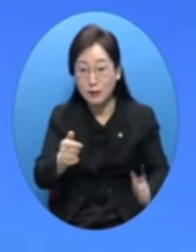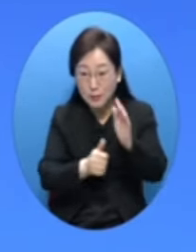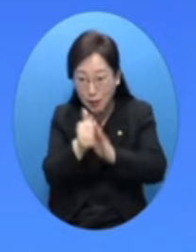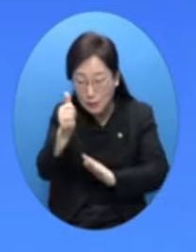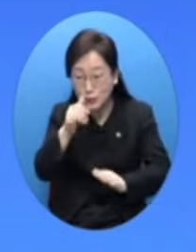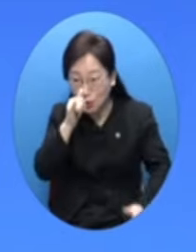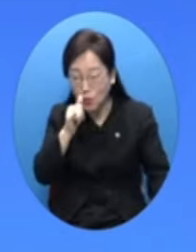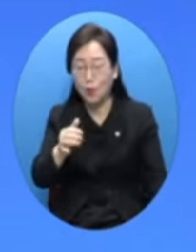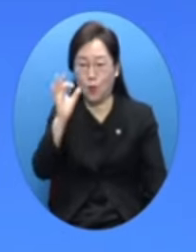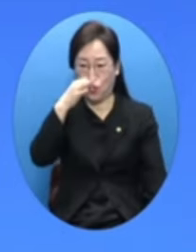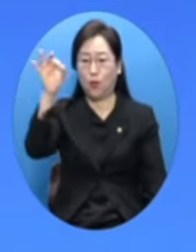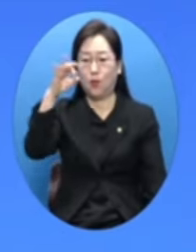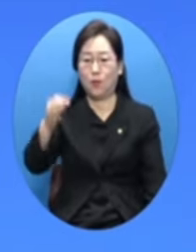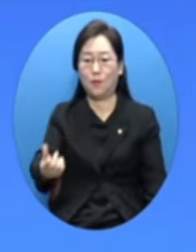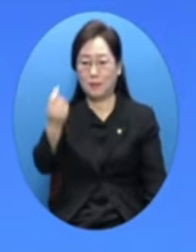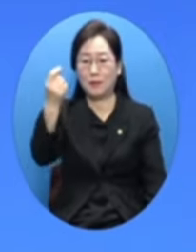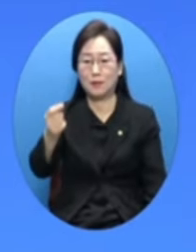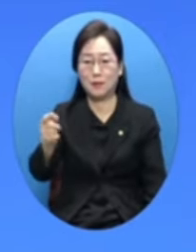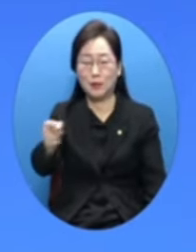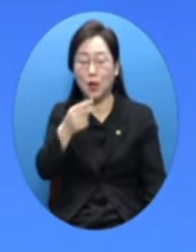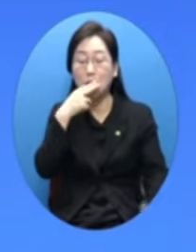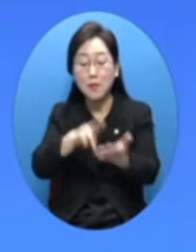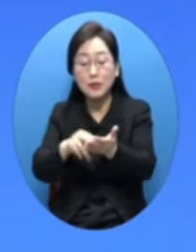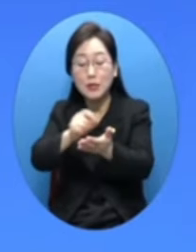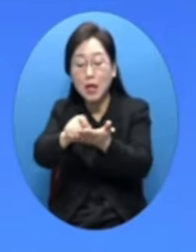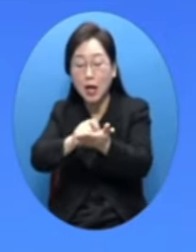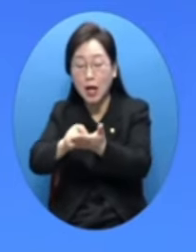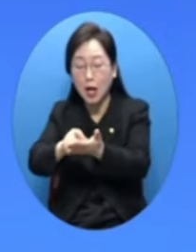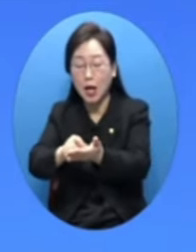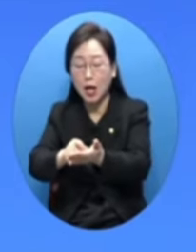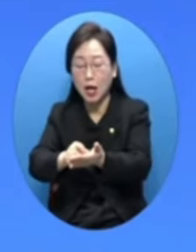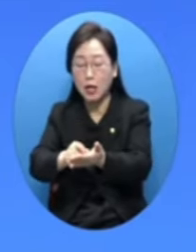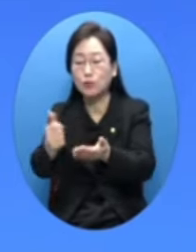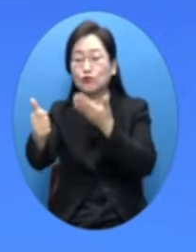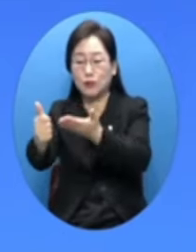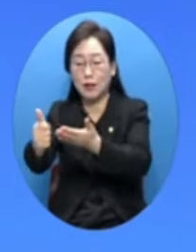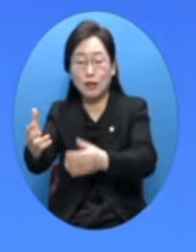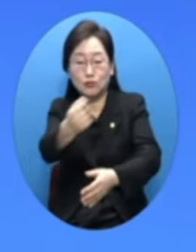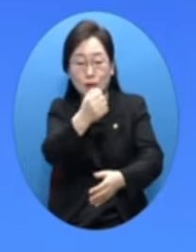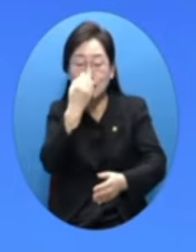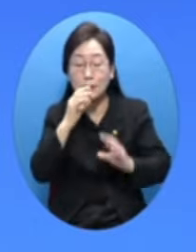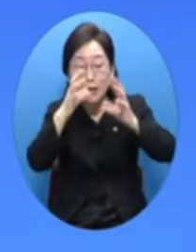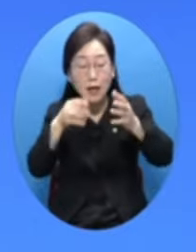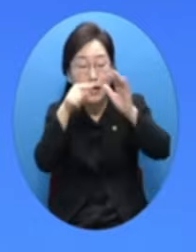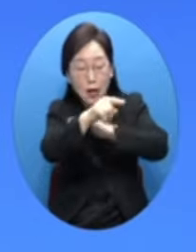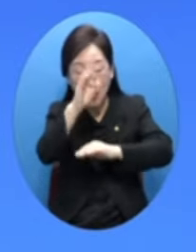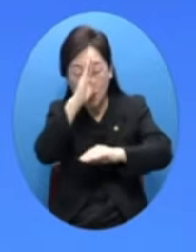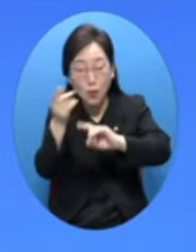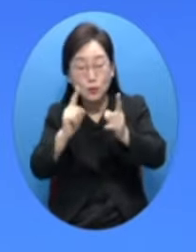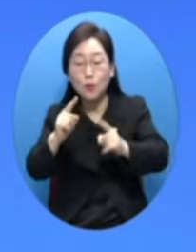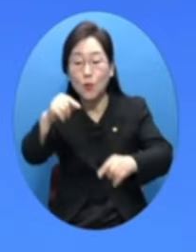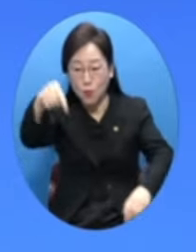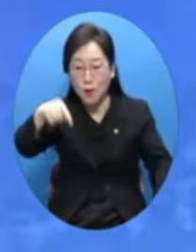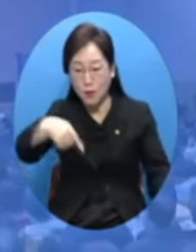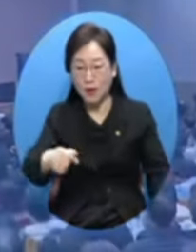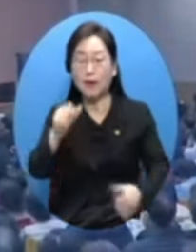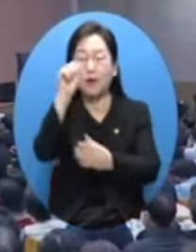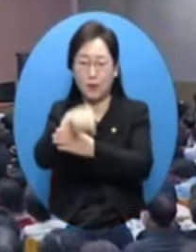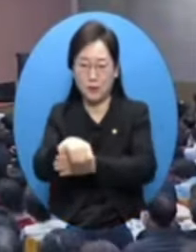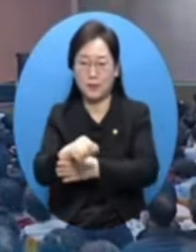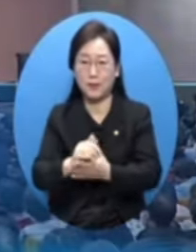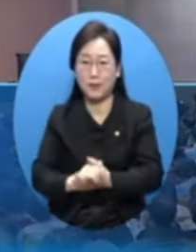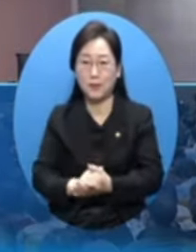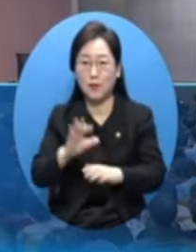발견하고 그러면 빨리 내가 편지를 써줄 테니까 이스라엘에 가서 병을 고침받고 와라 허락을 해 주었습니다.